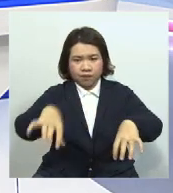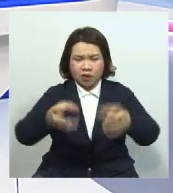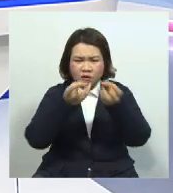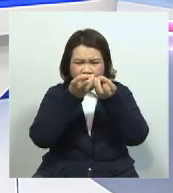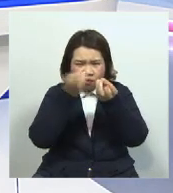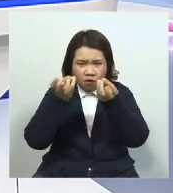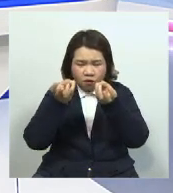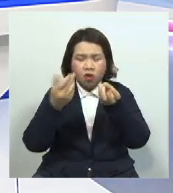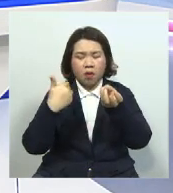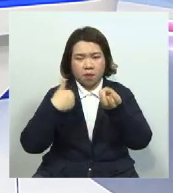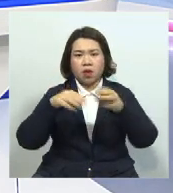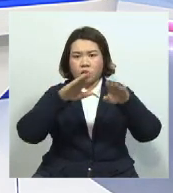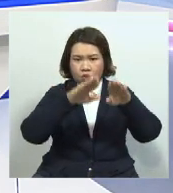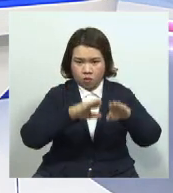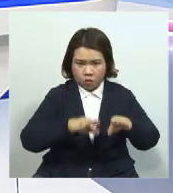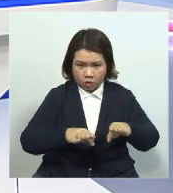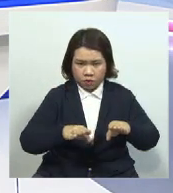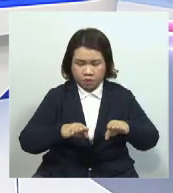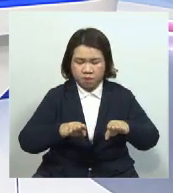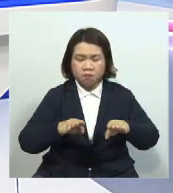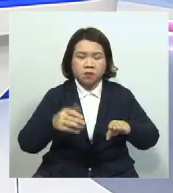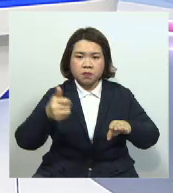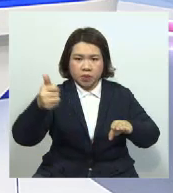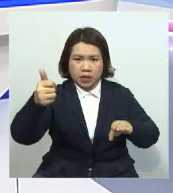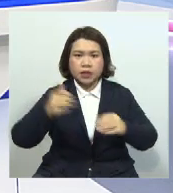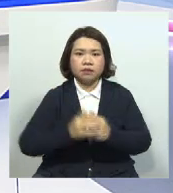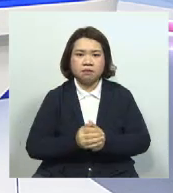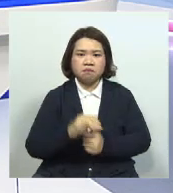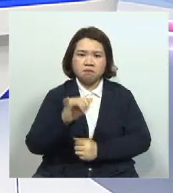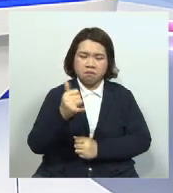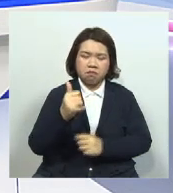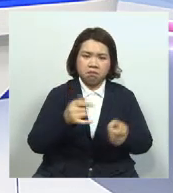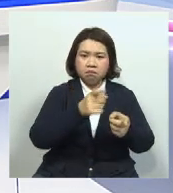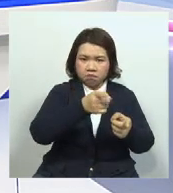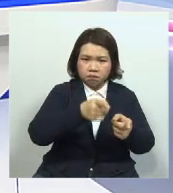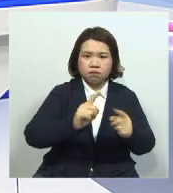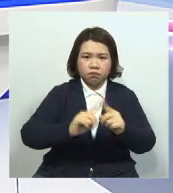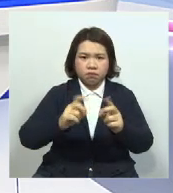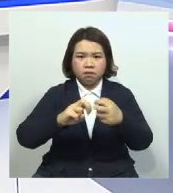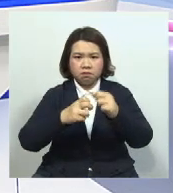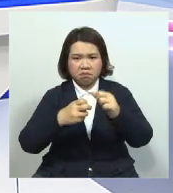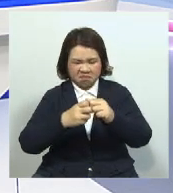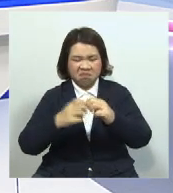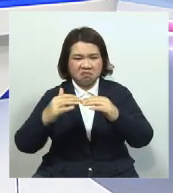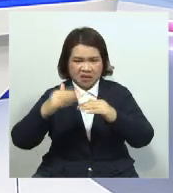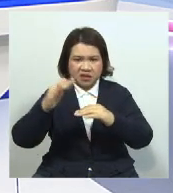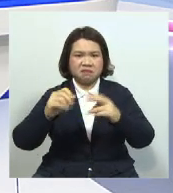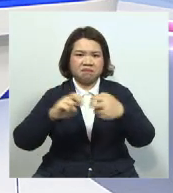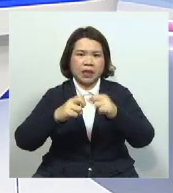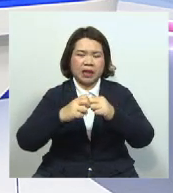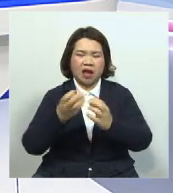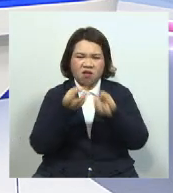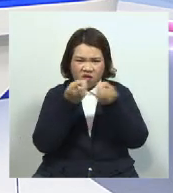ฝุ่นละอองที่ลดลงแล้วก็สถานการณ์ดีขึ้นบางพื้นที่ก็ยังคงระดับนะคะแต่ว่าปัญหาก็ยังคงเกินค่ามาตรฐาน